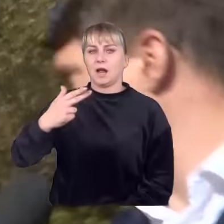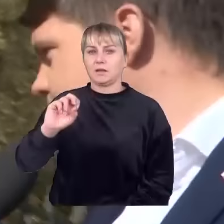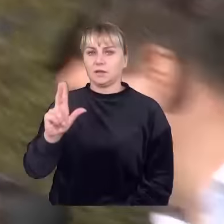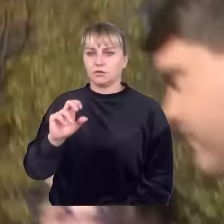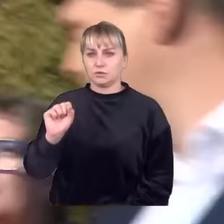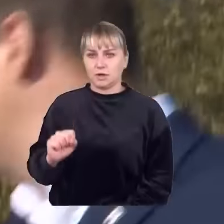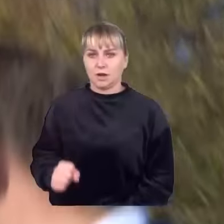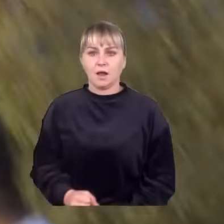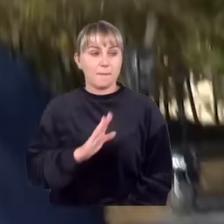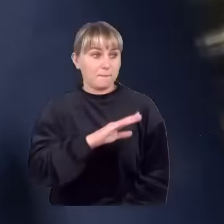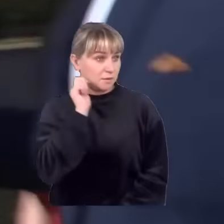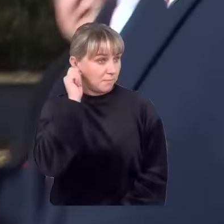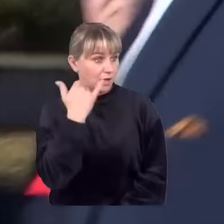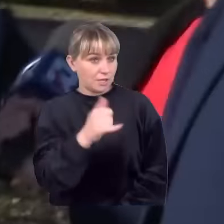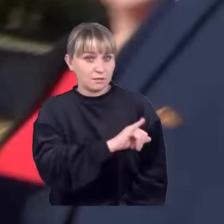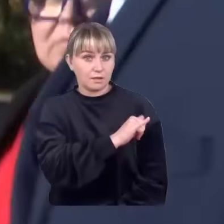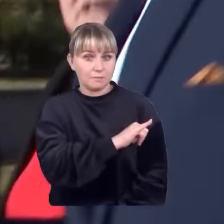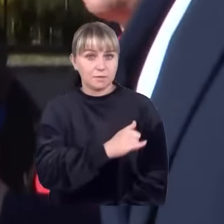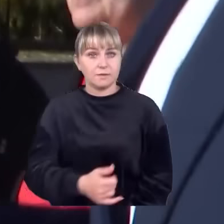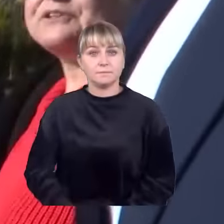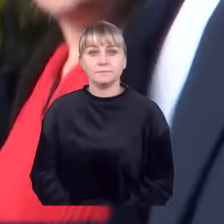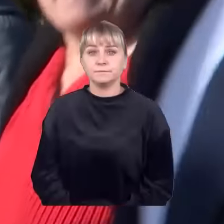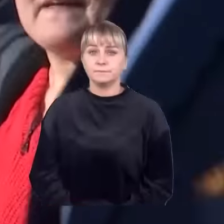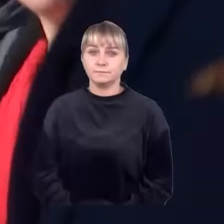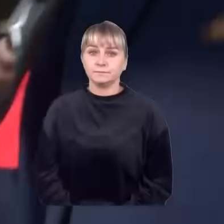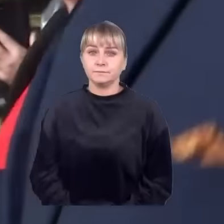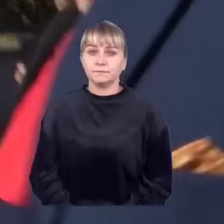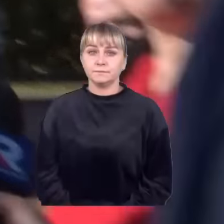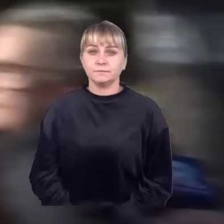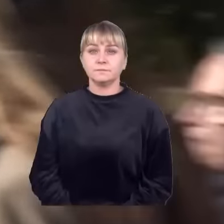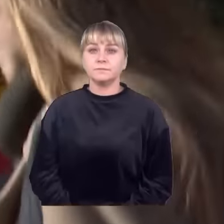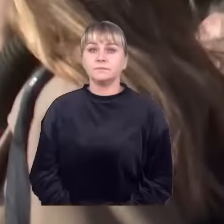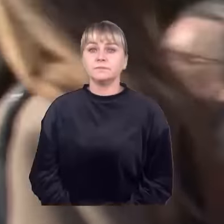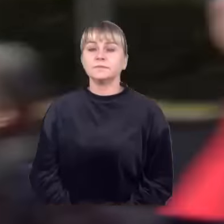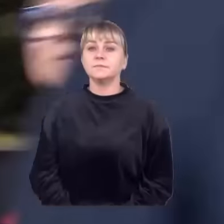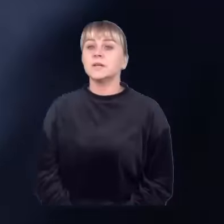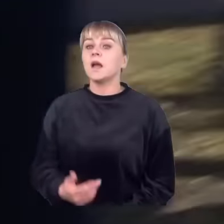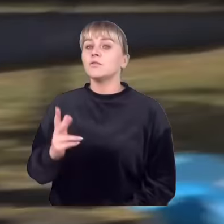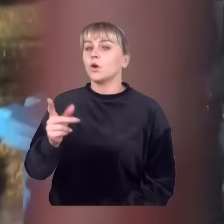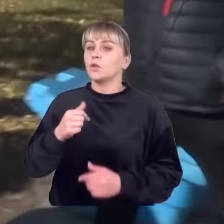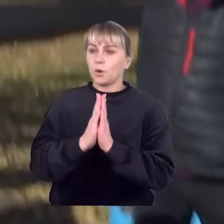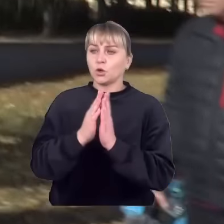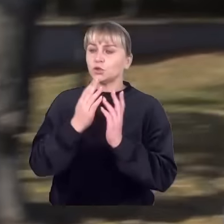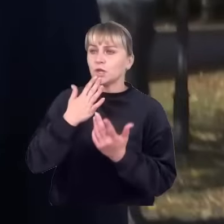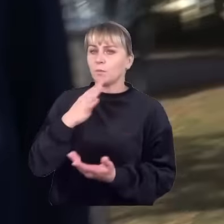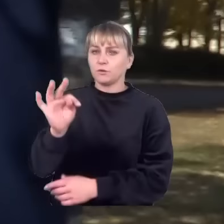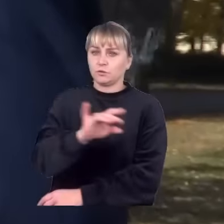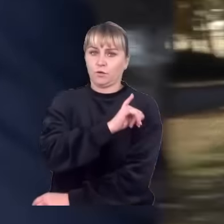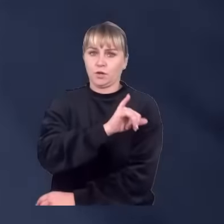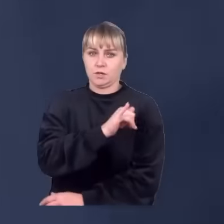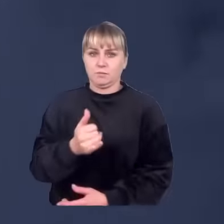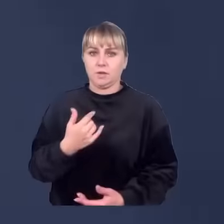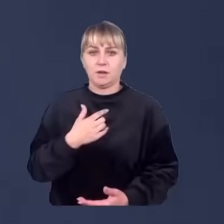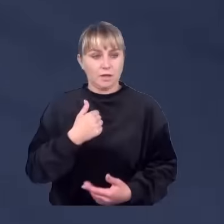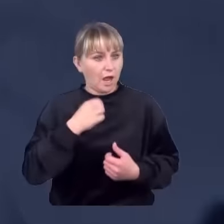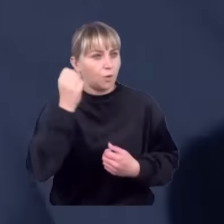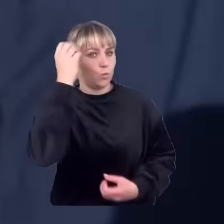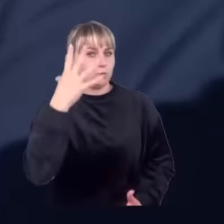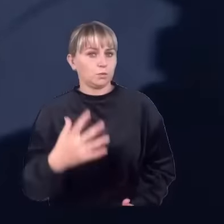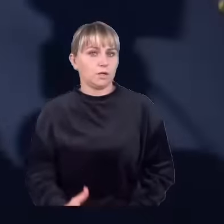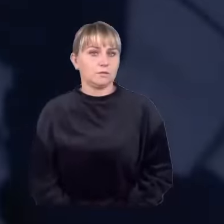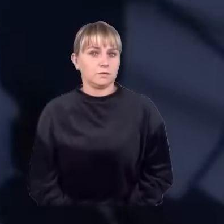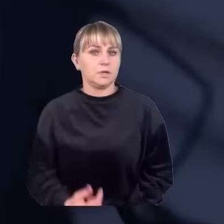jakieś inne imię? Pan się nie zwraca po imieniu, proszę pana, bo nikt pana do tego nie upoważa. Kulturalnie się zwracam do pani. Pan się nazywa?